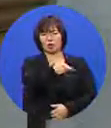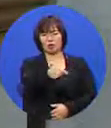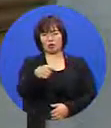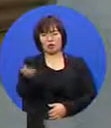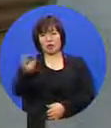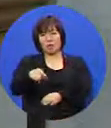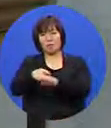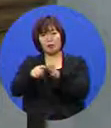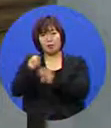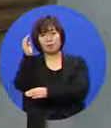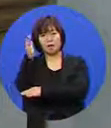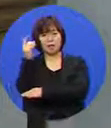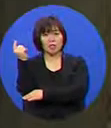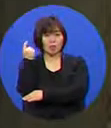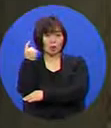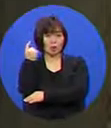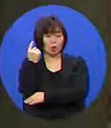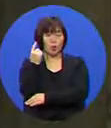강의를 하신다고요?